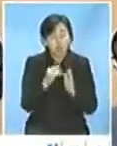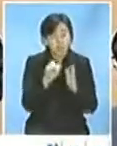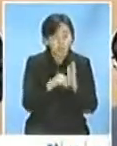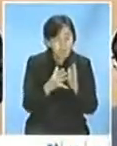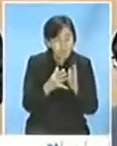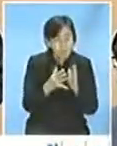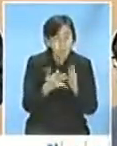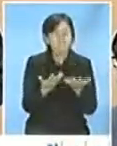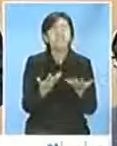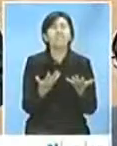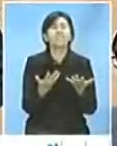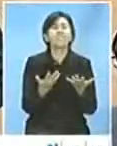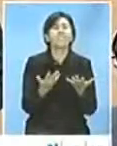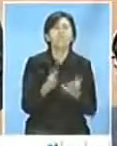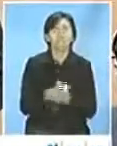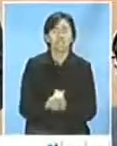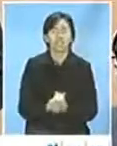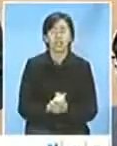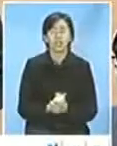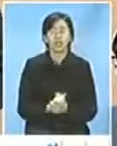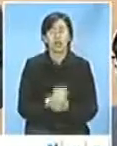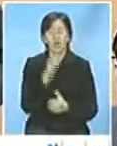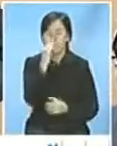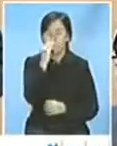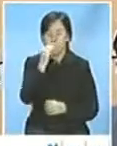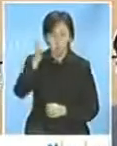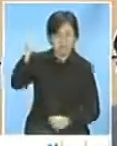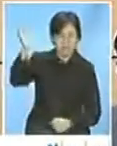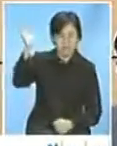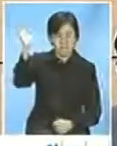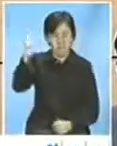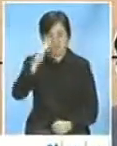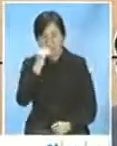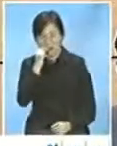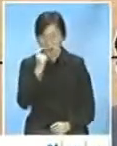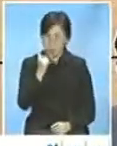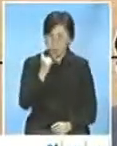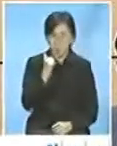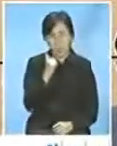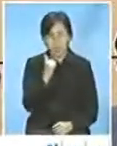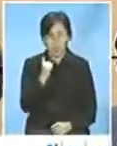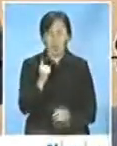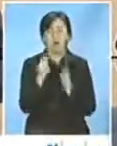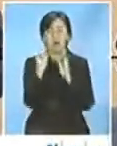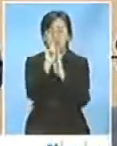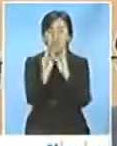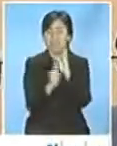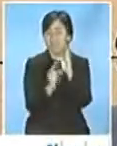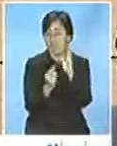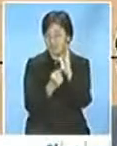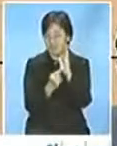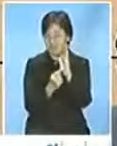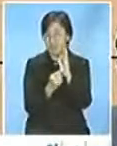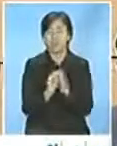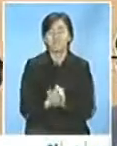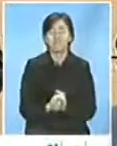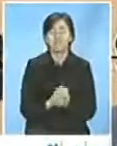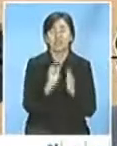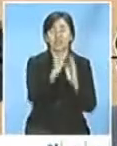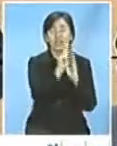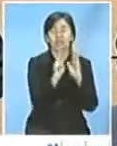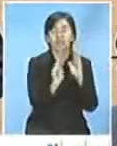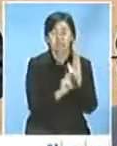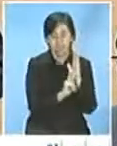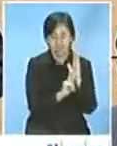กรรมวันนี้สร้างวาทกรรมสวยหรูขึ้นมาอีกคำหนึ่งว่ากฎหมายฉบับนี้จะไม่